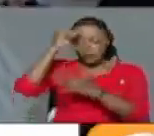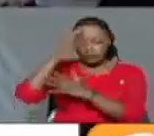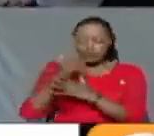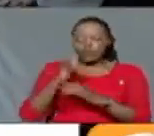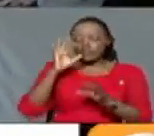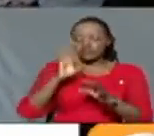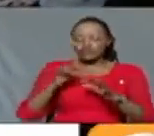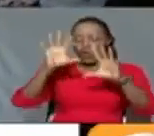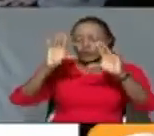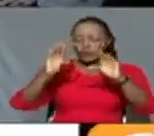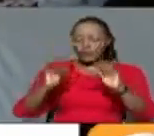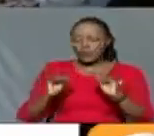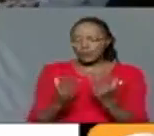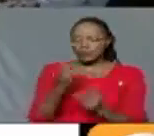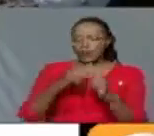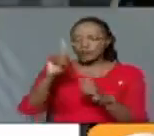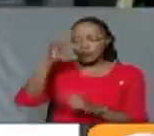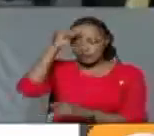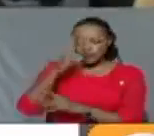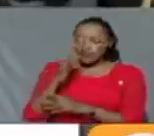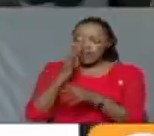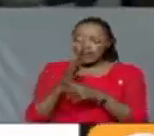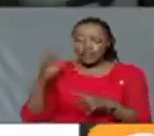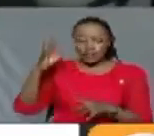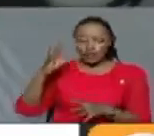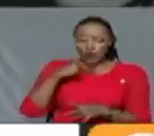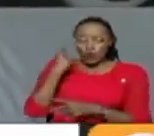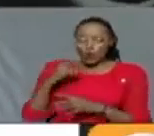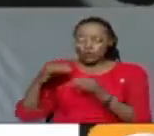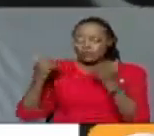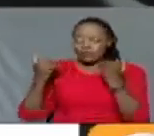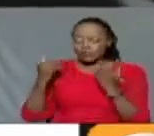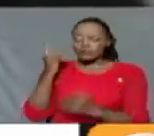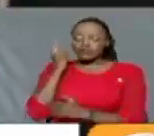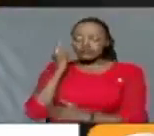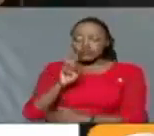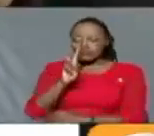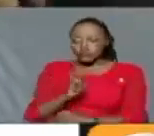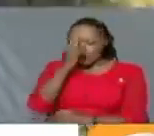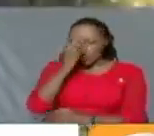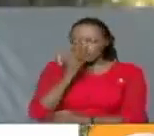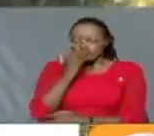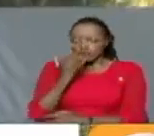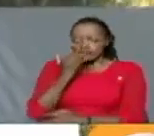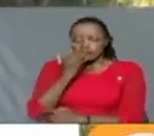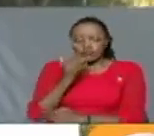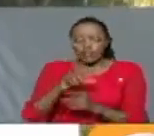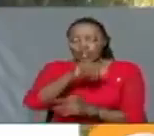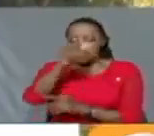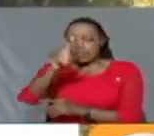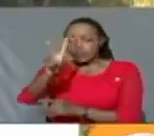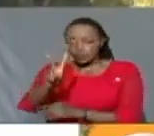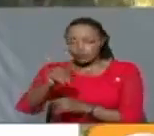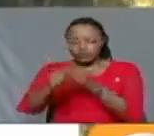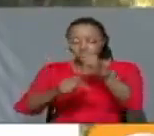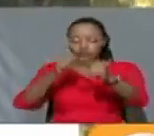moto huo, ila mwanafunzi mmoja wa kidato cha tatu aliyekuwa kwenye bweni alifariki kwa kuvuta moshi, huku wengine wawili